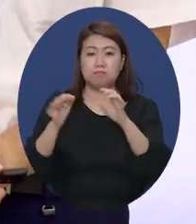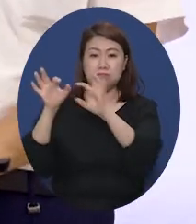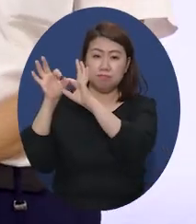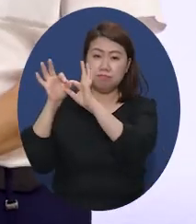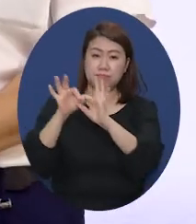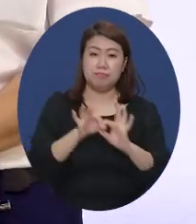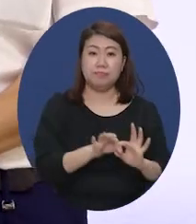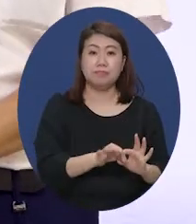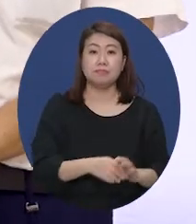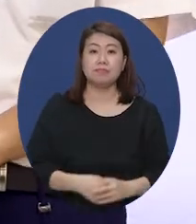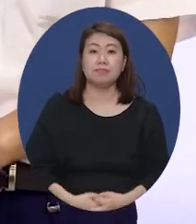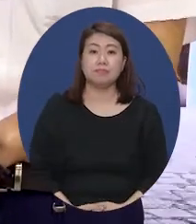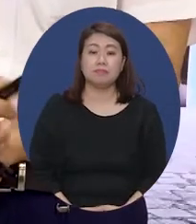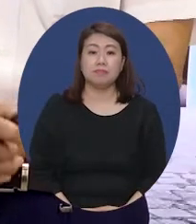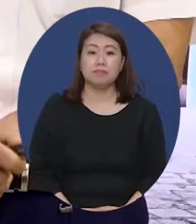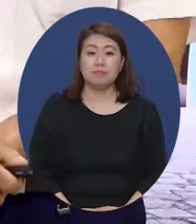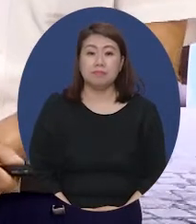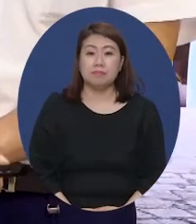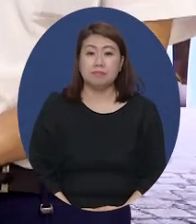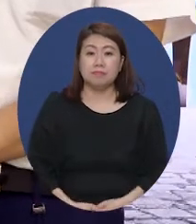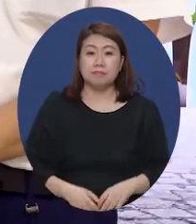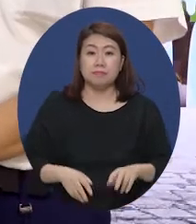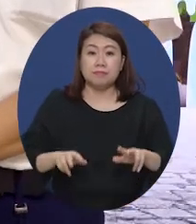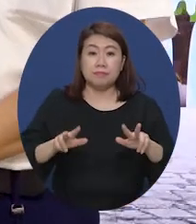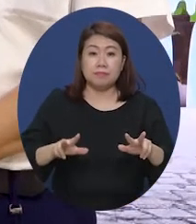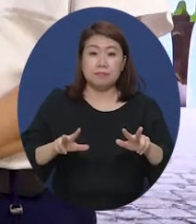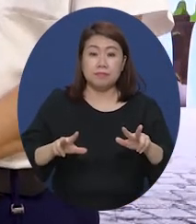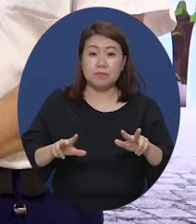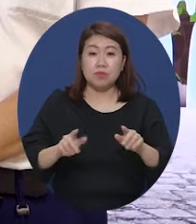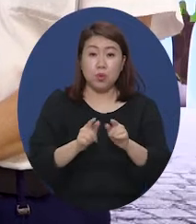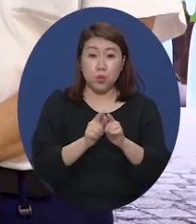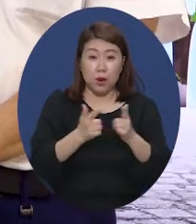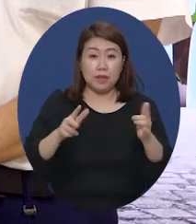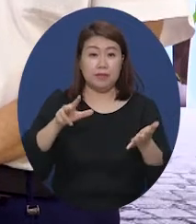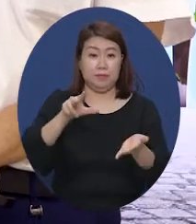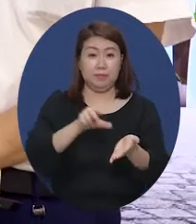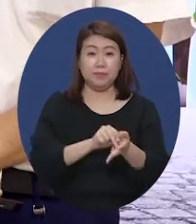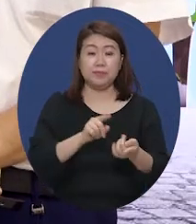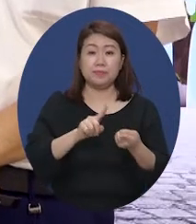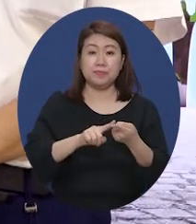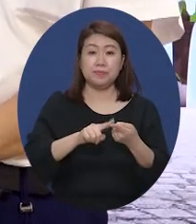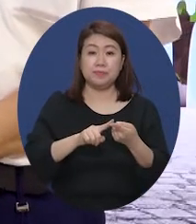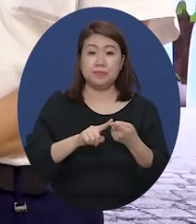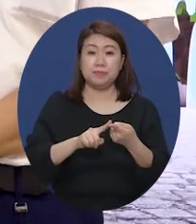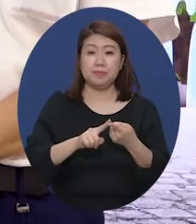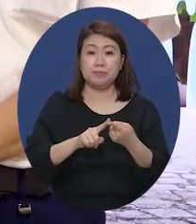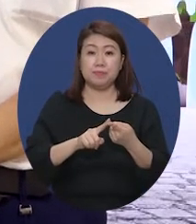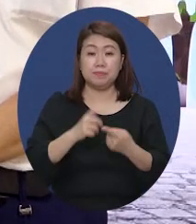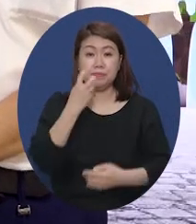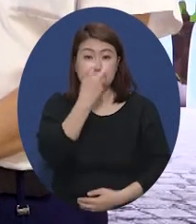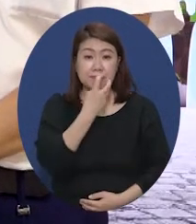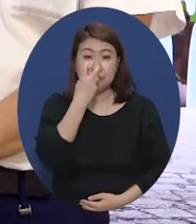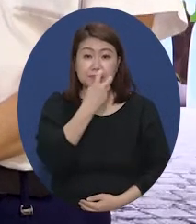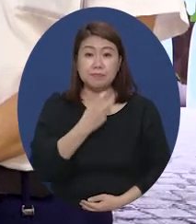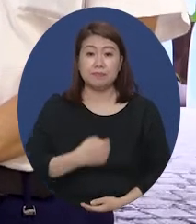겁니다. 자, 그럼 이제 아마존의 재반 문제를 살펴보도록 하겠습니다.